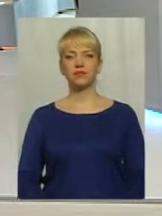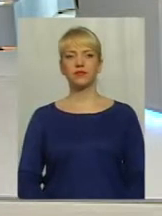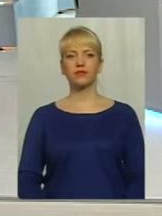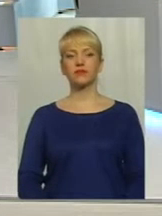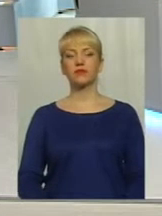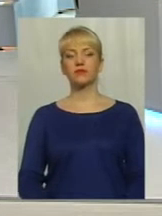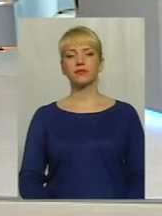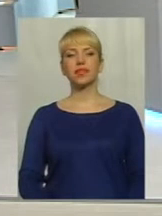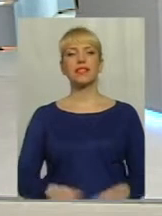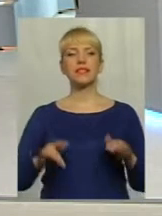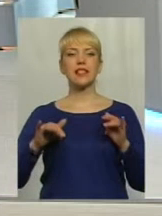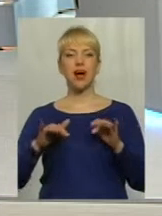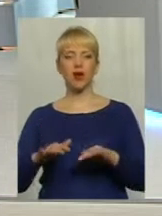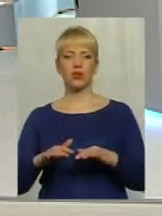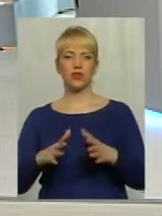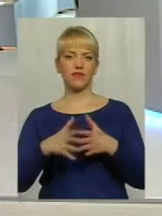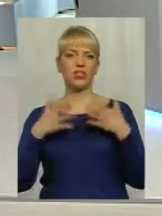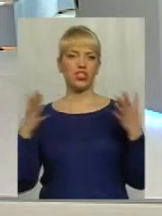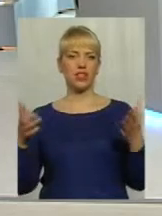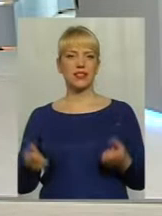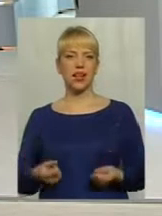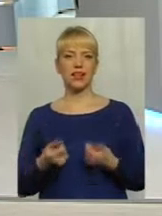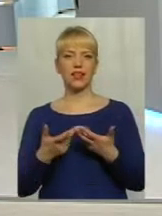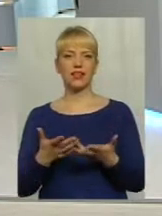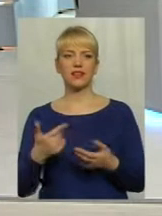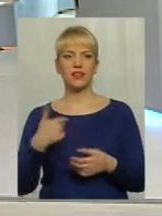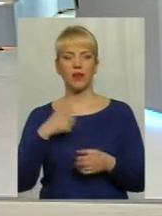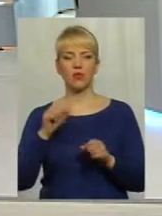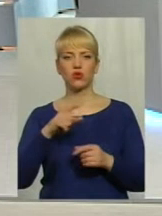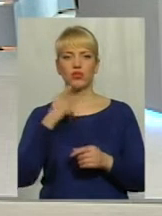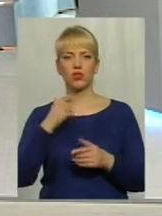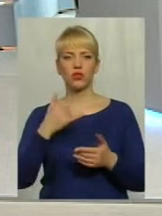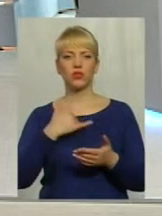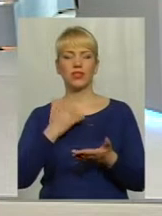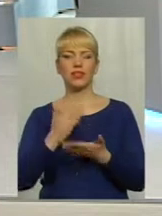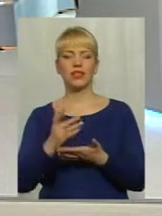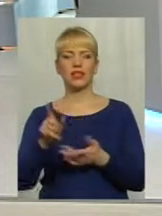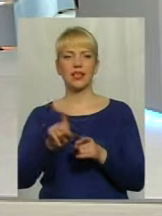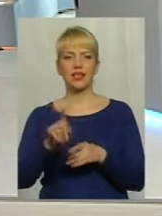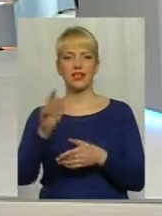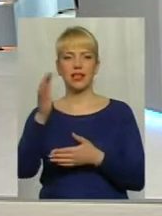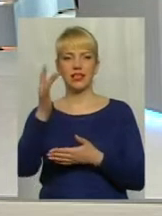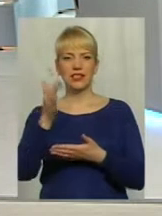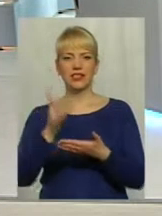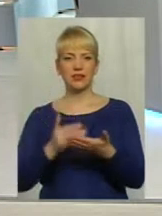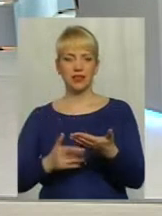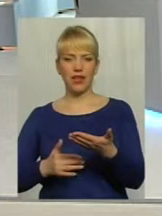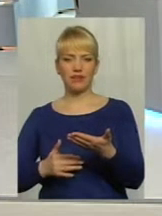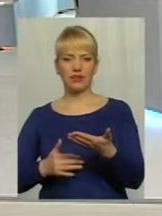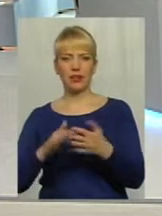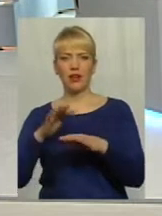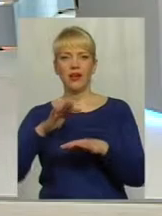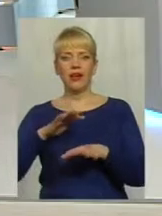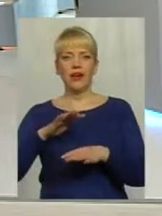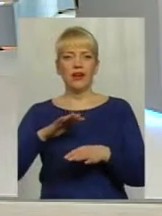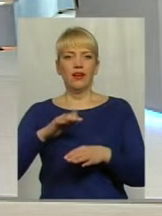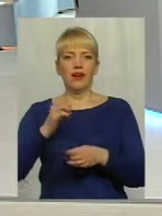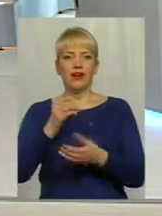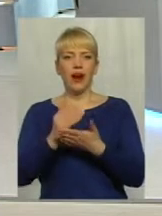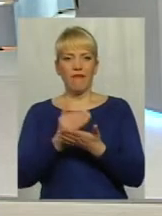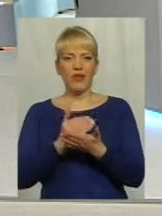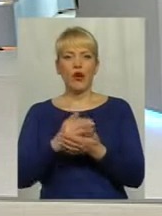Заходів просто величезна кількість, я можу тільки сказати, от в мене є такий, це в нас, ну, от такий графік, наприклад, де